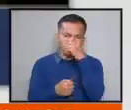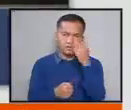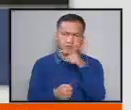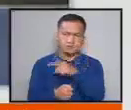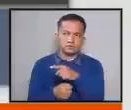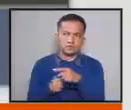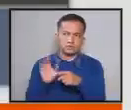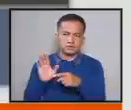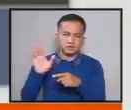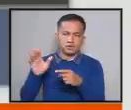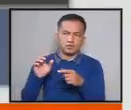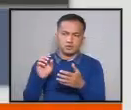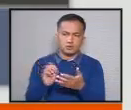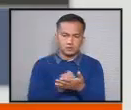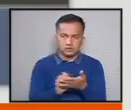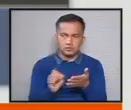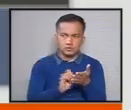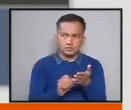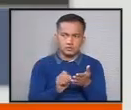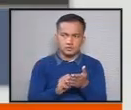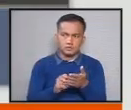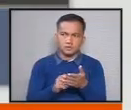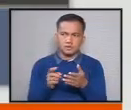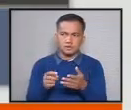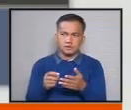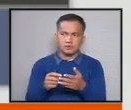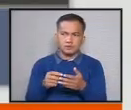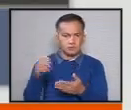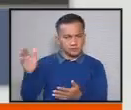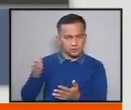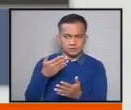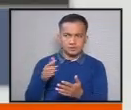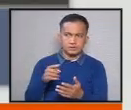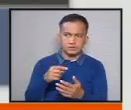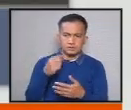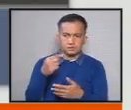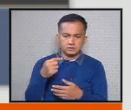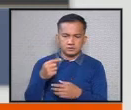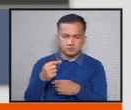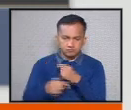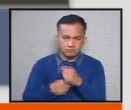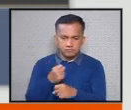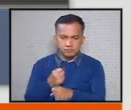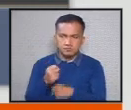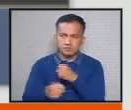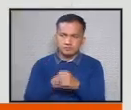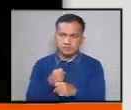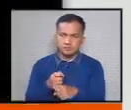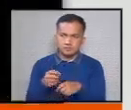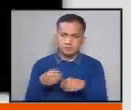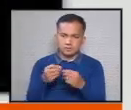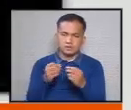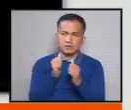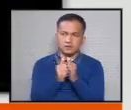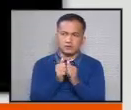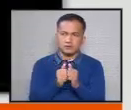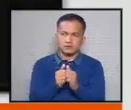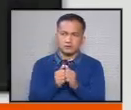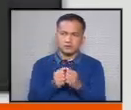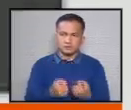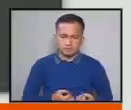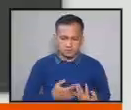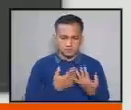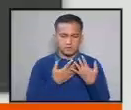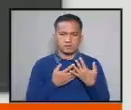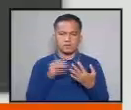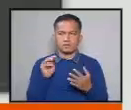Dahil raw ito sa kanyang mga komposisyon at pagtatanghal na ilang henerasyon nang nagbibigay ng kahulugan at